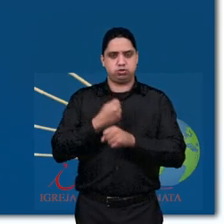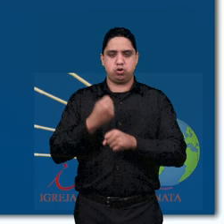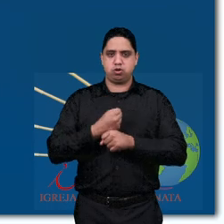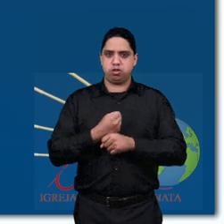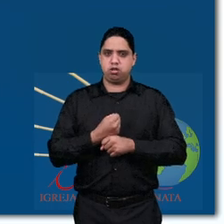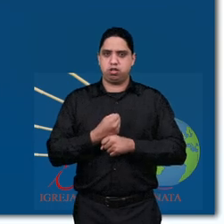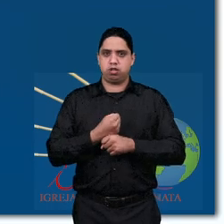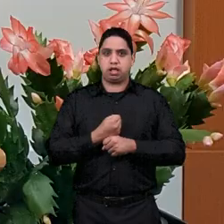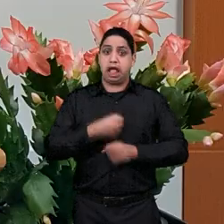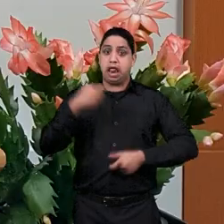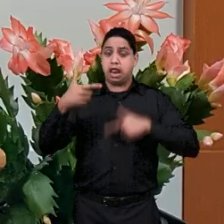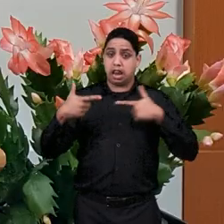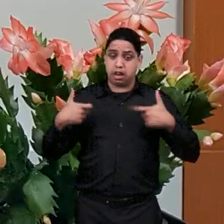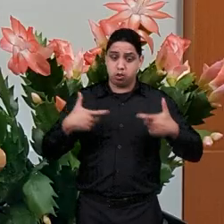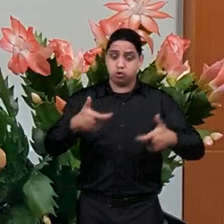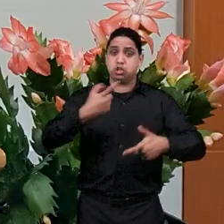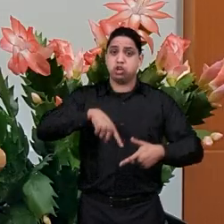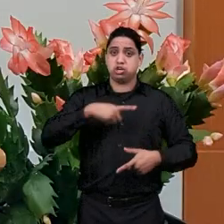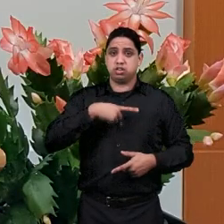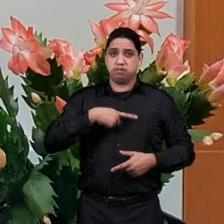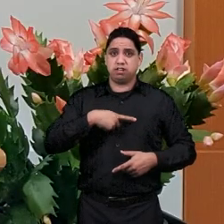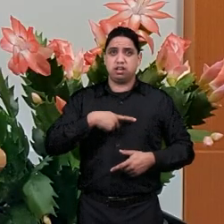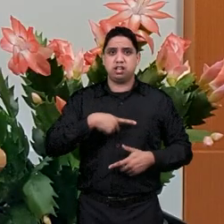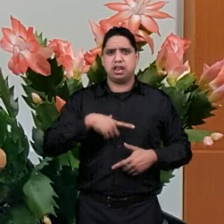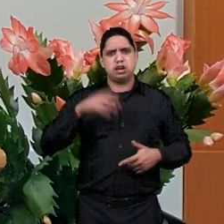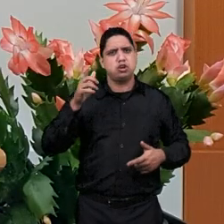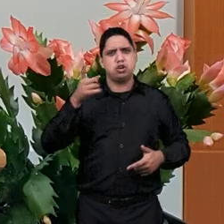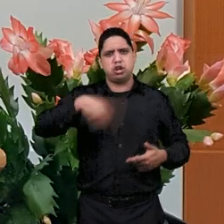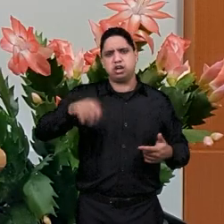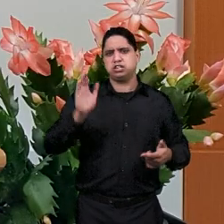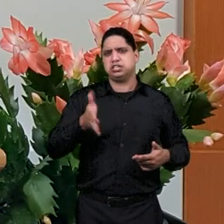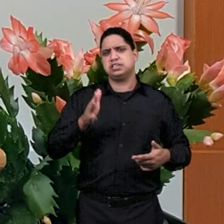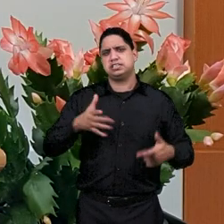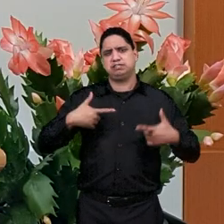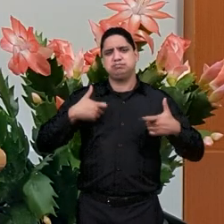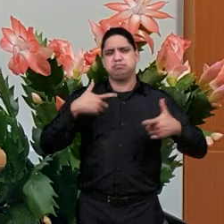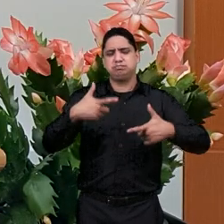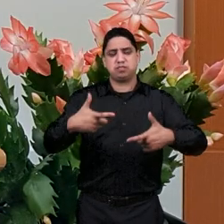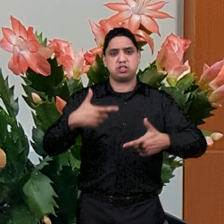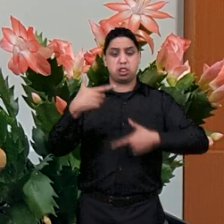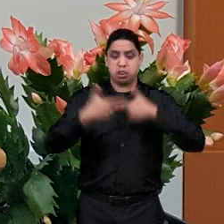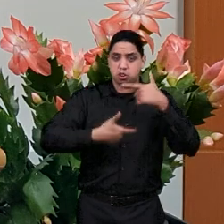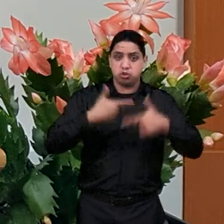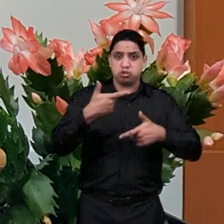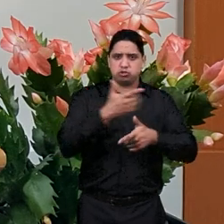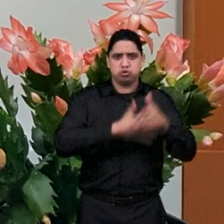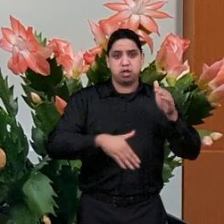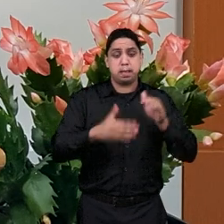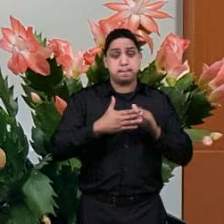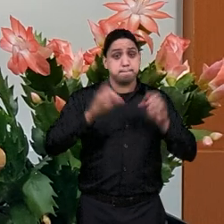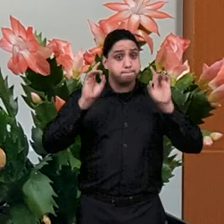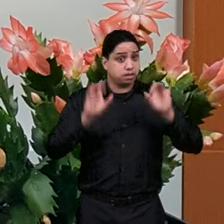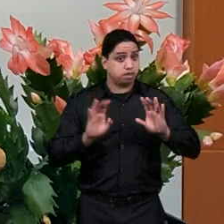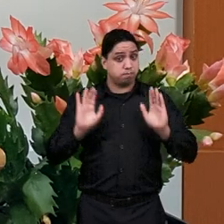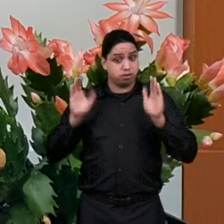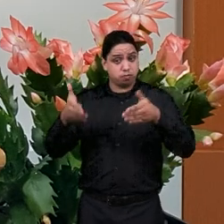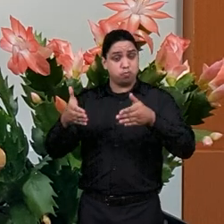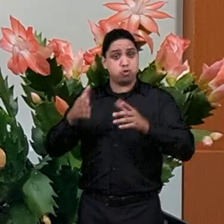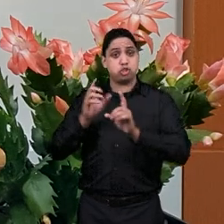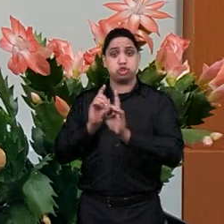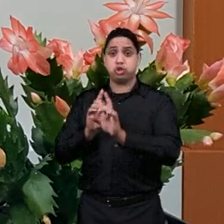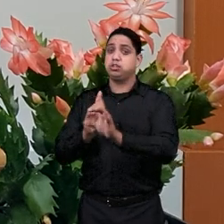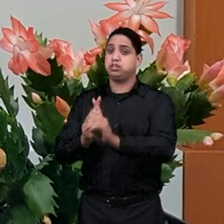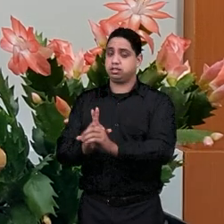devons faire face à tout genre, type de lutte, spécialement dans la question doctrinaire.